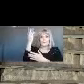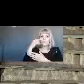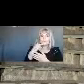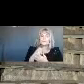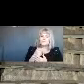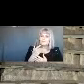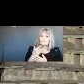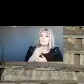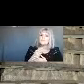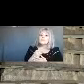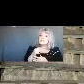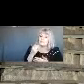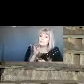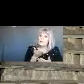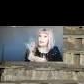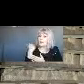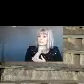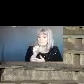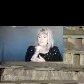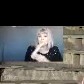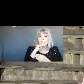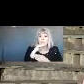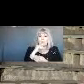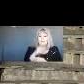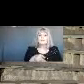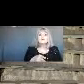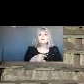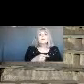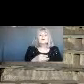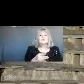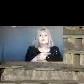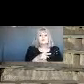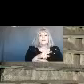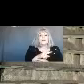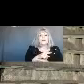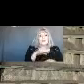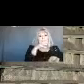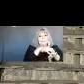is dit, al gebruik Petrus nie daai woorde nie, waaroor sy hele